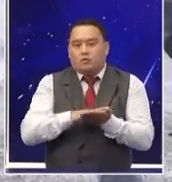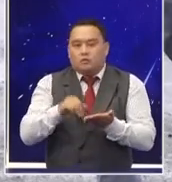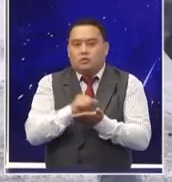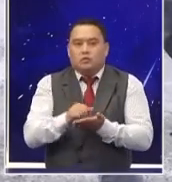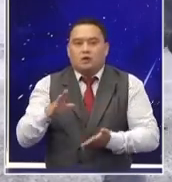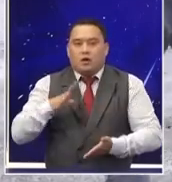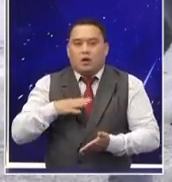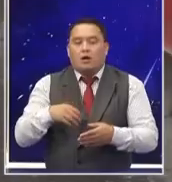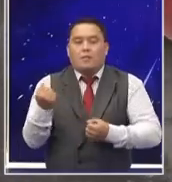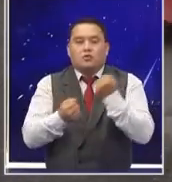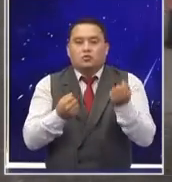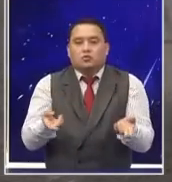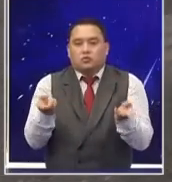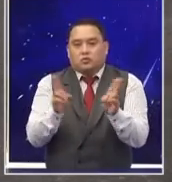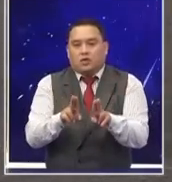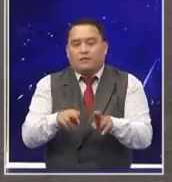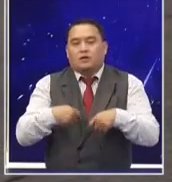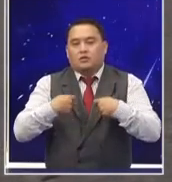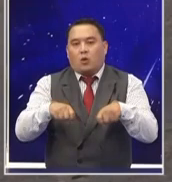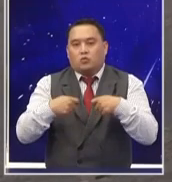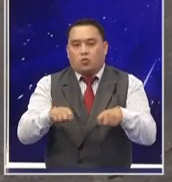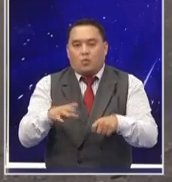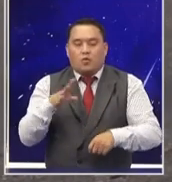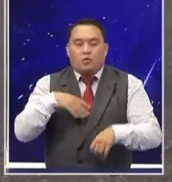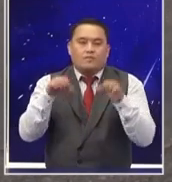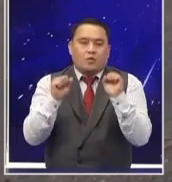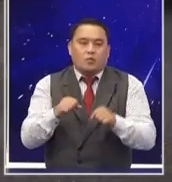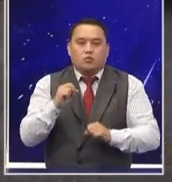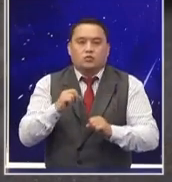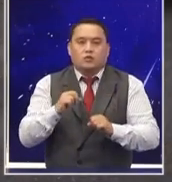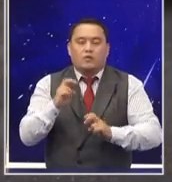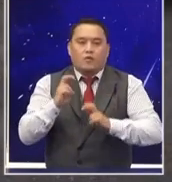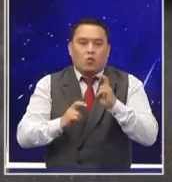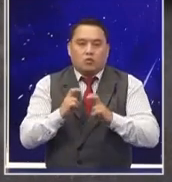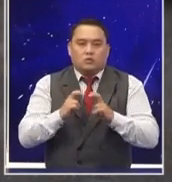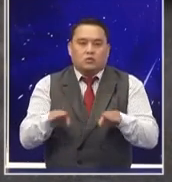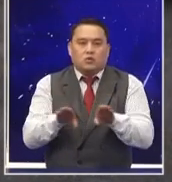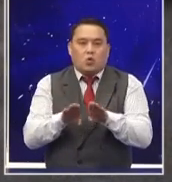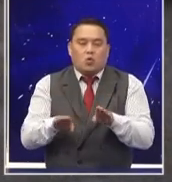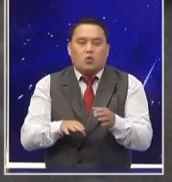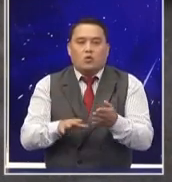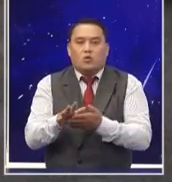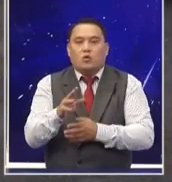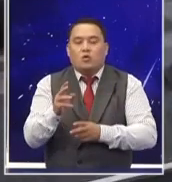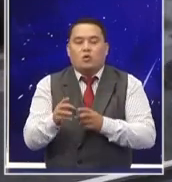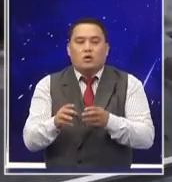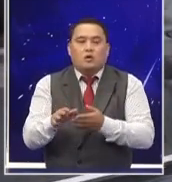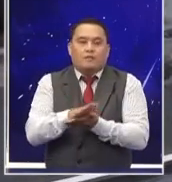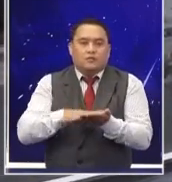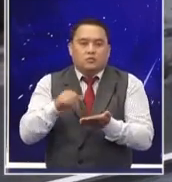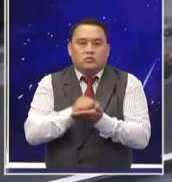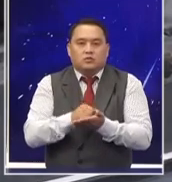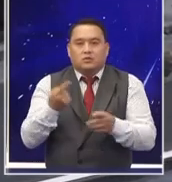жуық автокөлік өткізілген. Алайда бұл көрсеткіш кәсіпорынның мүмкіндіктерімен сай келмейді. Тез арада өңдеу жұмыстарын жүргізуге техникалық